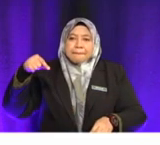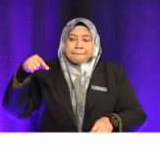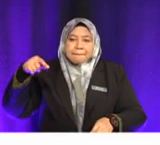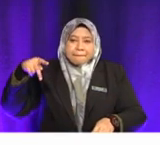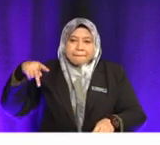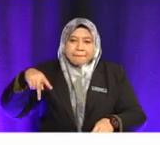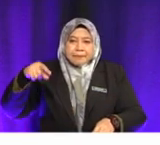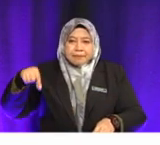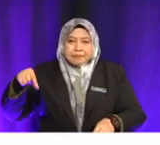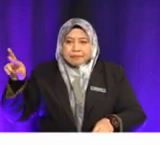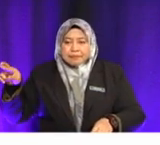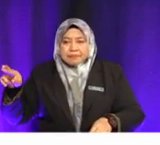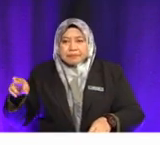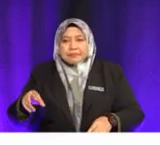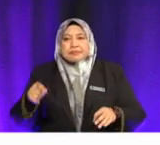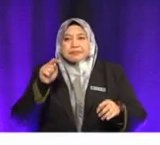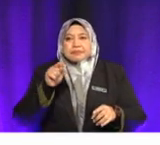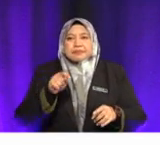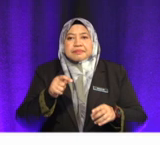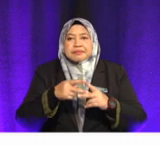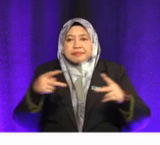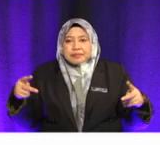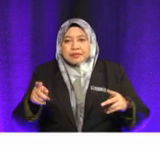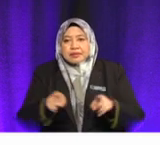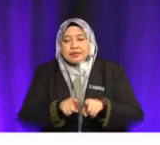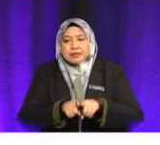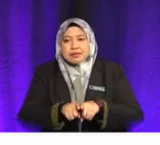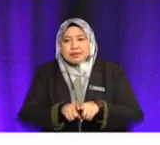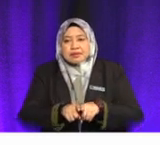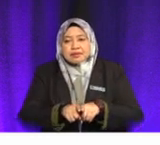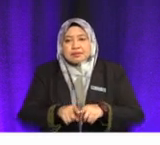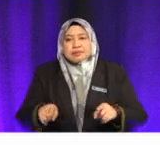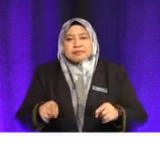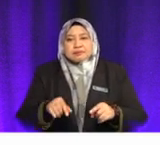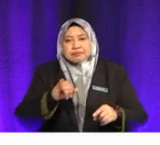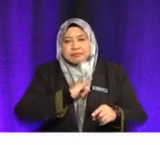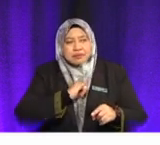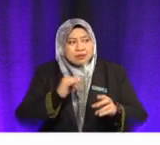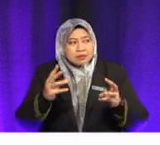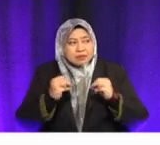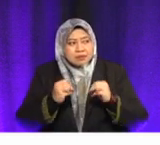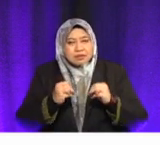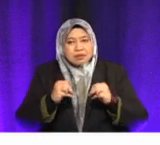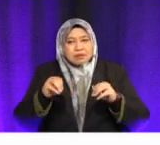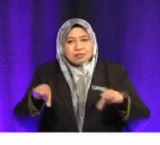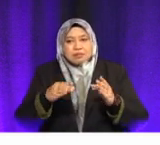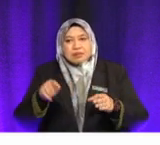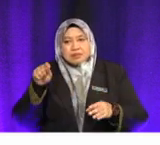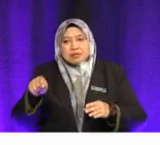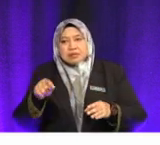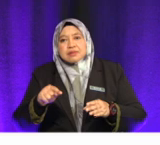yang berjarak sama dari titik P dan juga titik a saya nggak bermula dengan titik aku